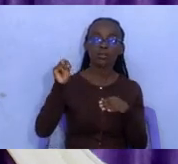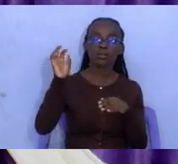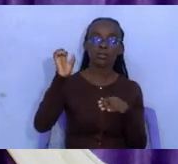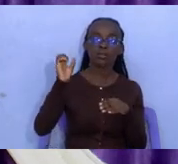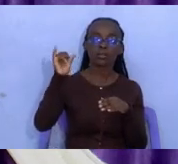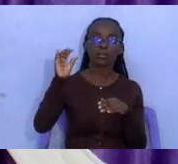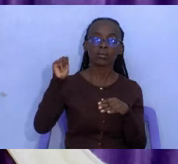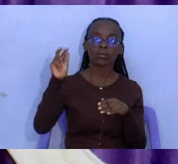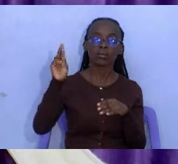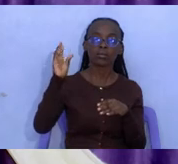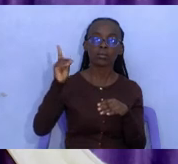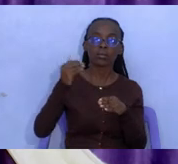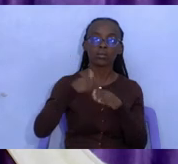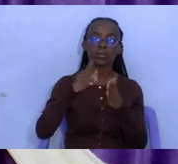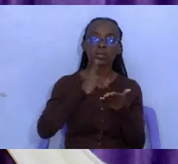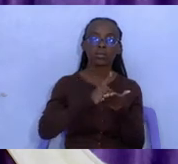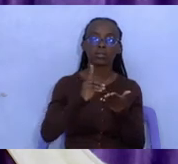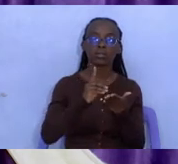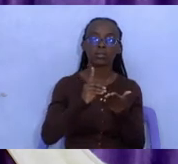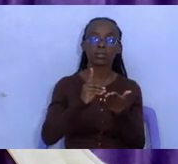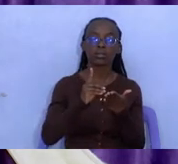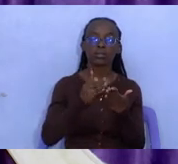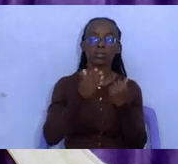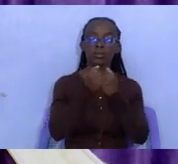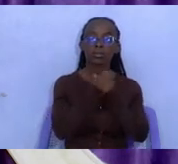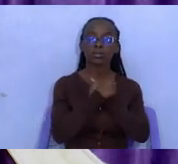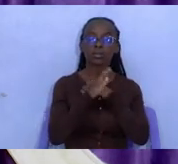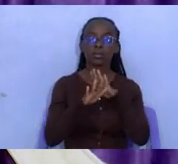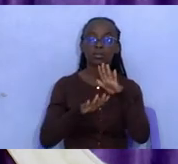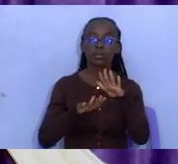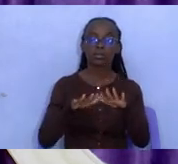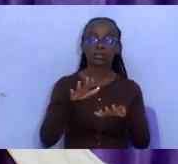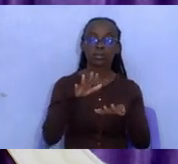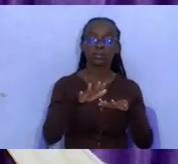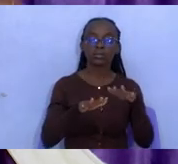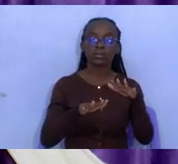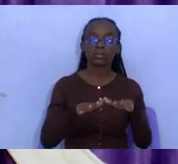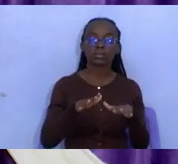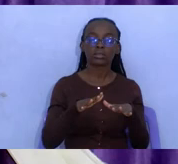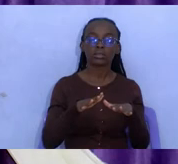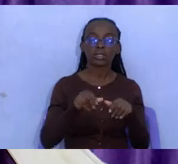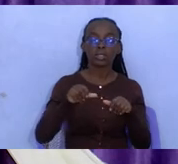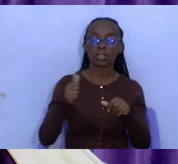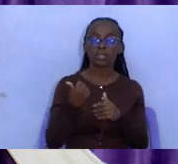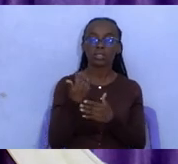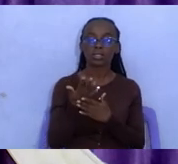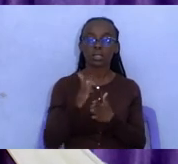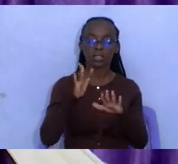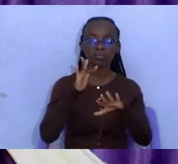Alikuwa mwenye kupenda mifugo. Maandiko inasema ile kitu alifikiria kuipenda, alipoguza mikono yake